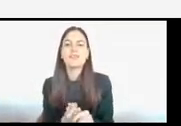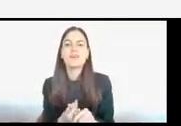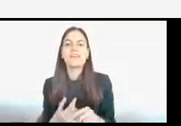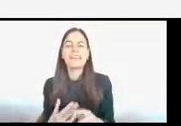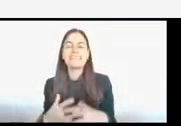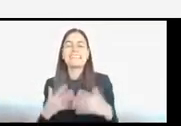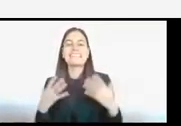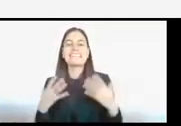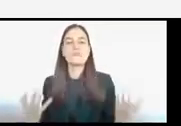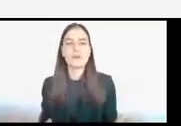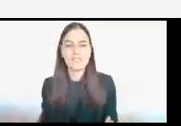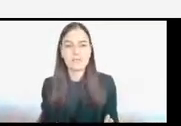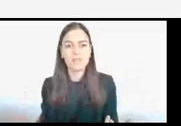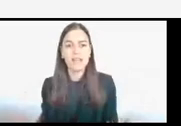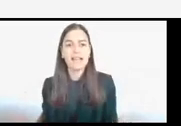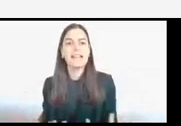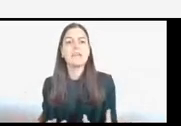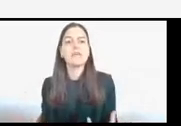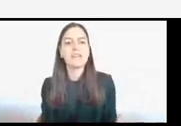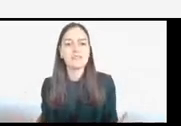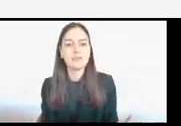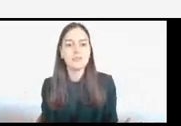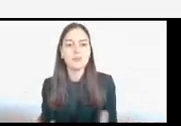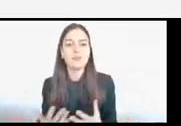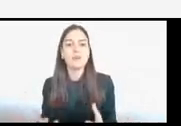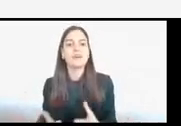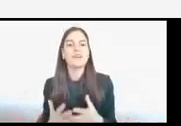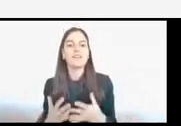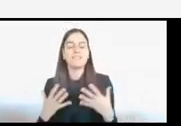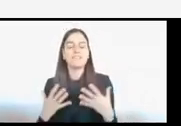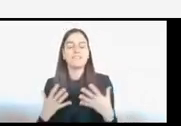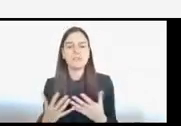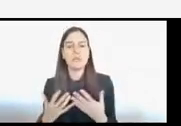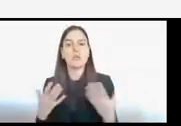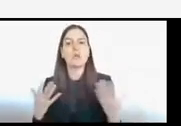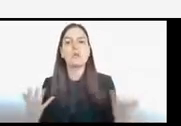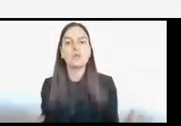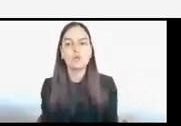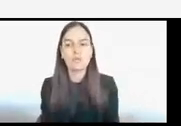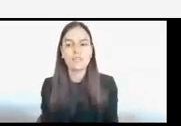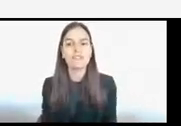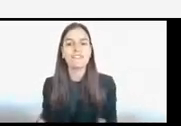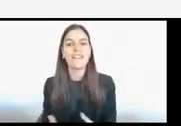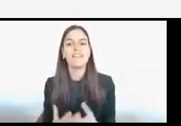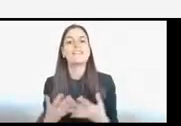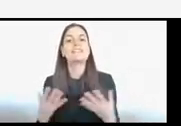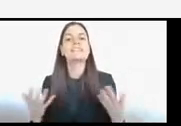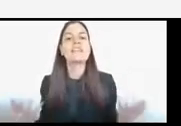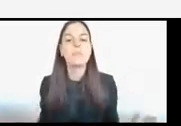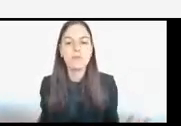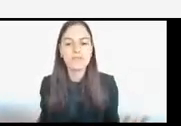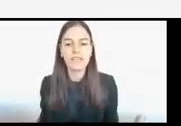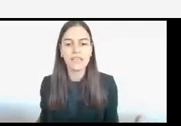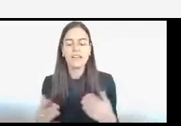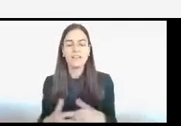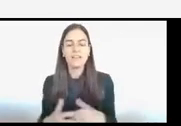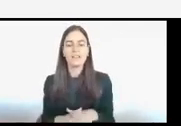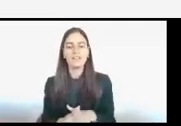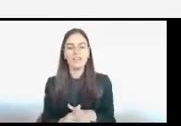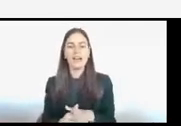Plutôt, dans quelle situation la location nue et donc la taxation au revenu foncier va-t-elle